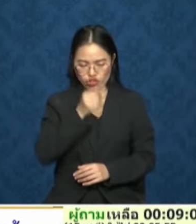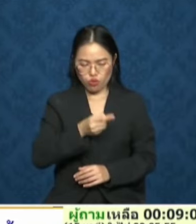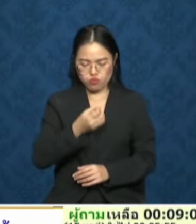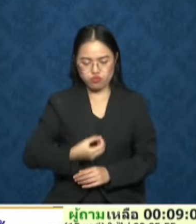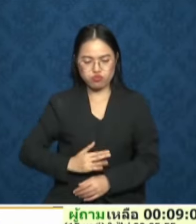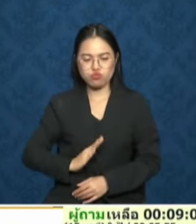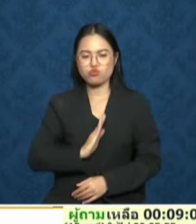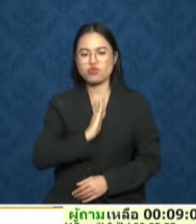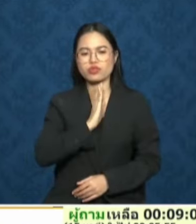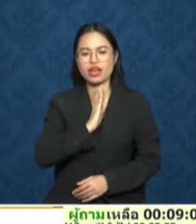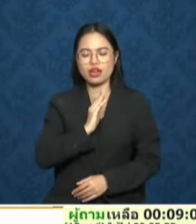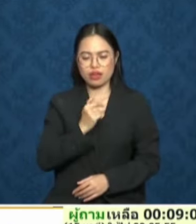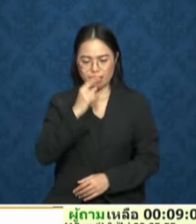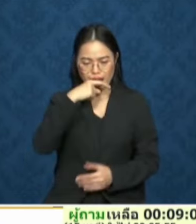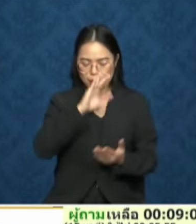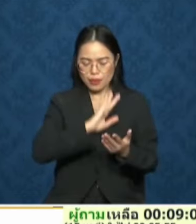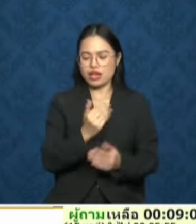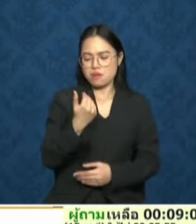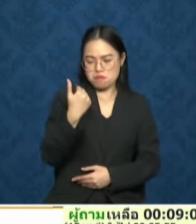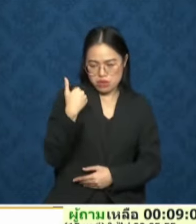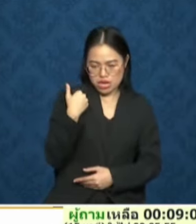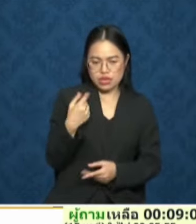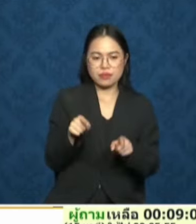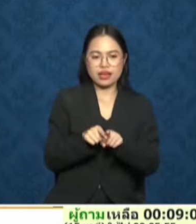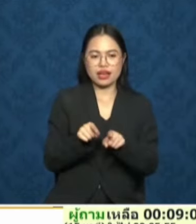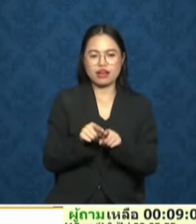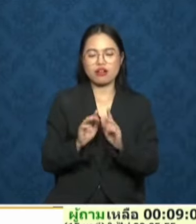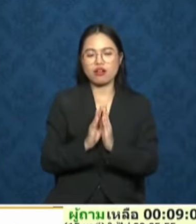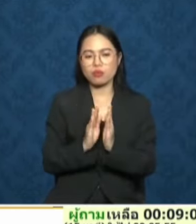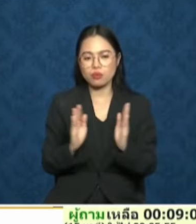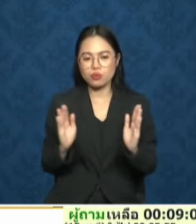องเรามีค ธมธานมีNews ค่ะขบคุณค่ะ